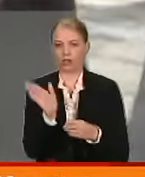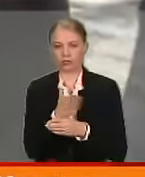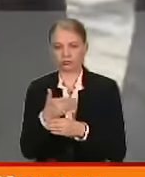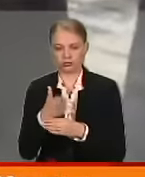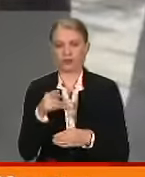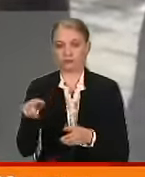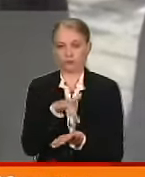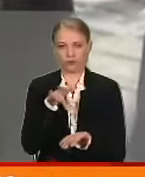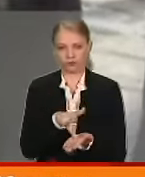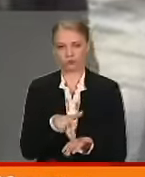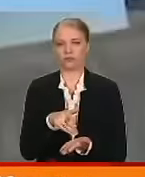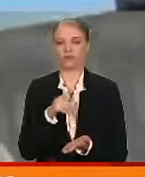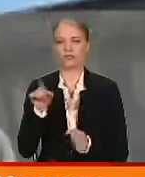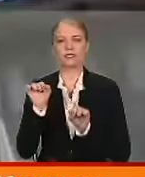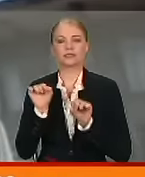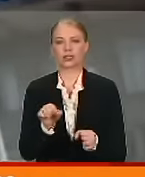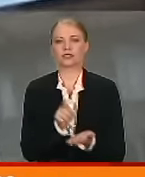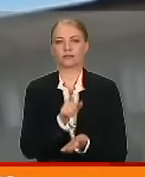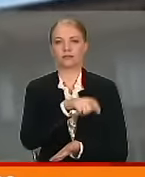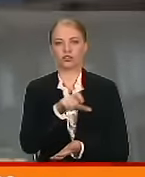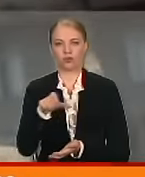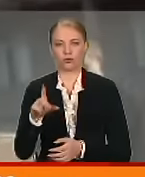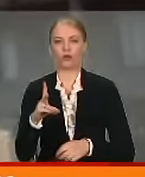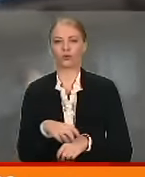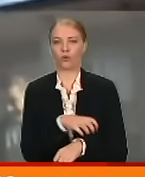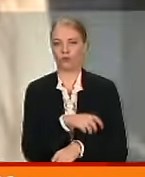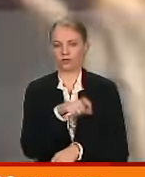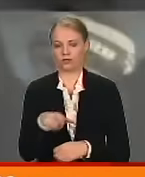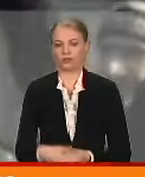у Новгороді-Сіверському його захистили пенсіонери-комуністи.